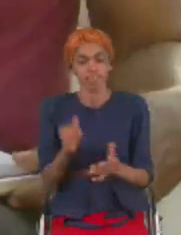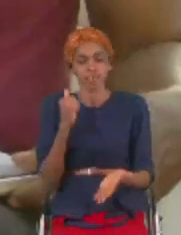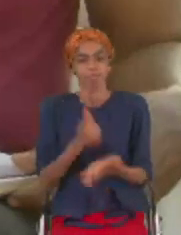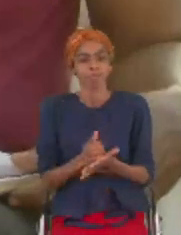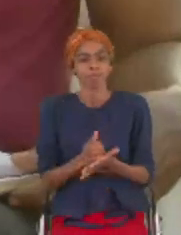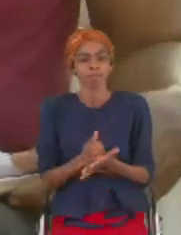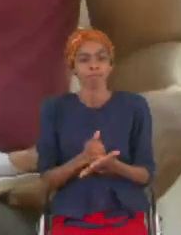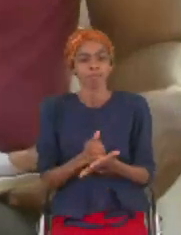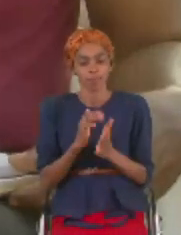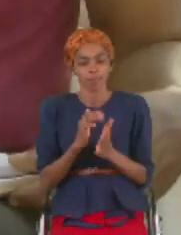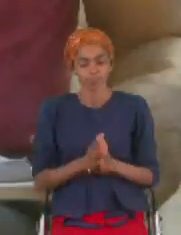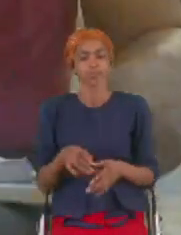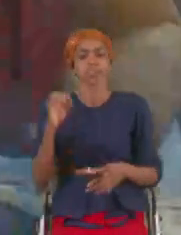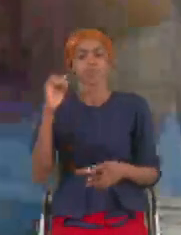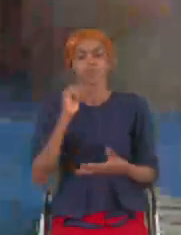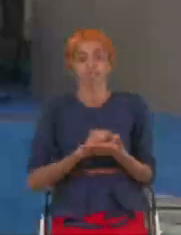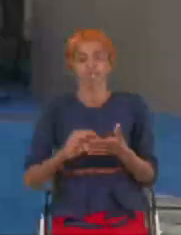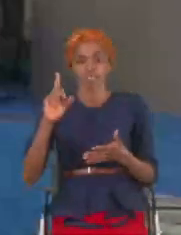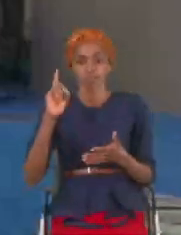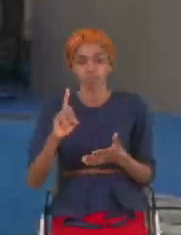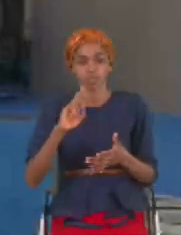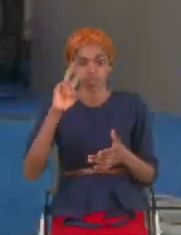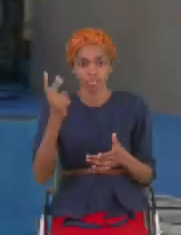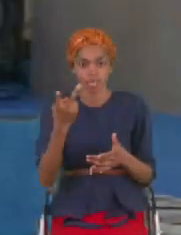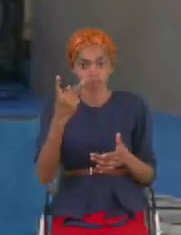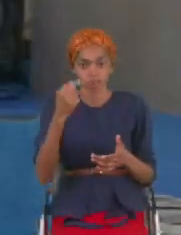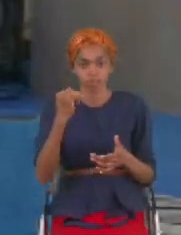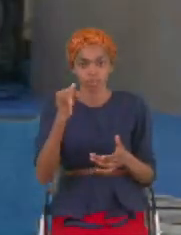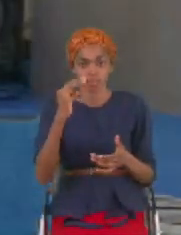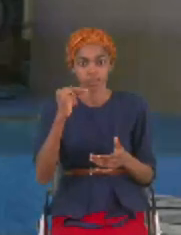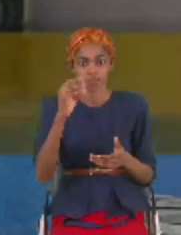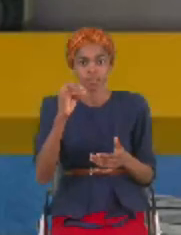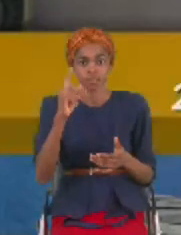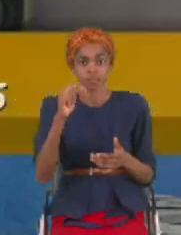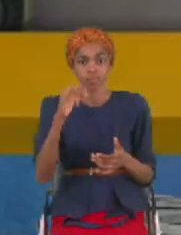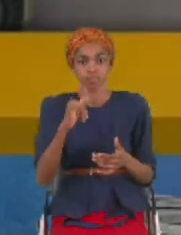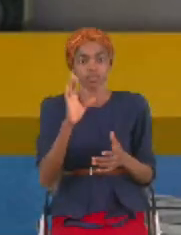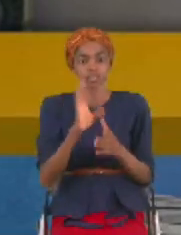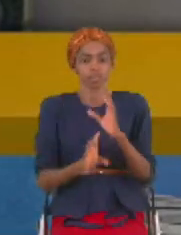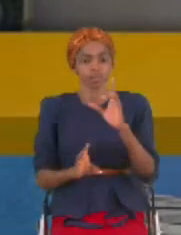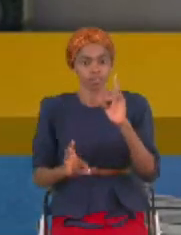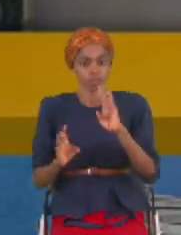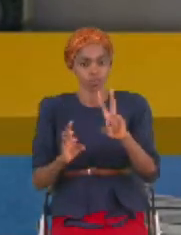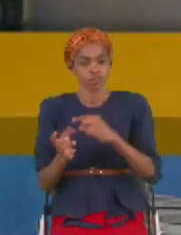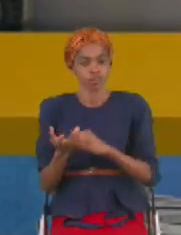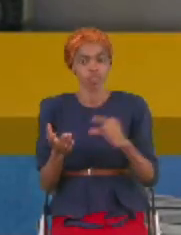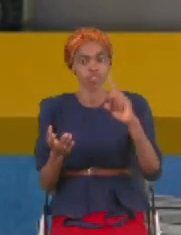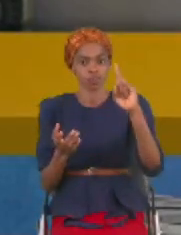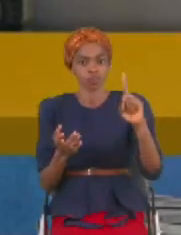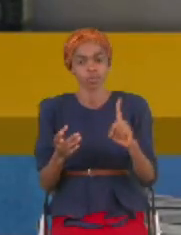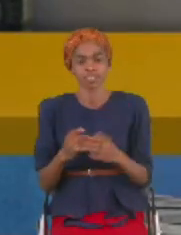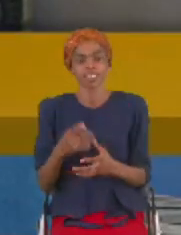versez un deuxième timothée chapitre ii verset premier toi donc mon enfant